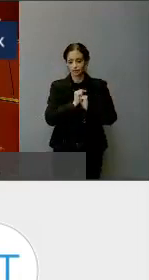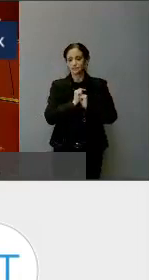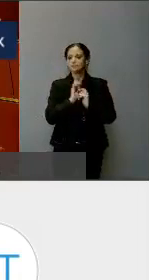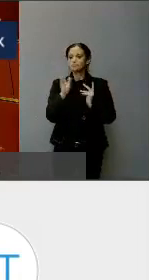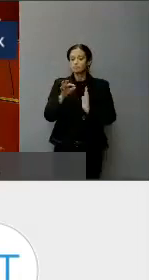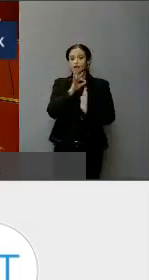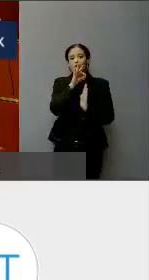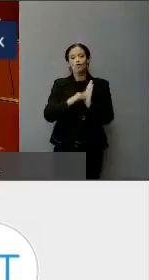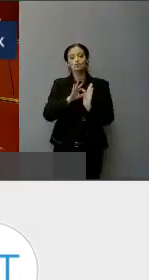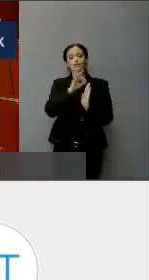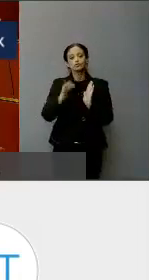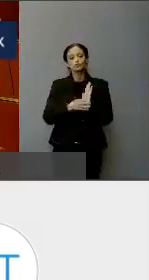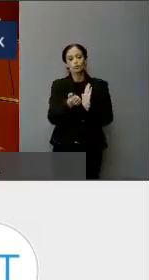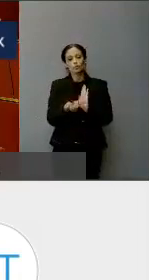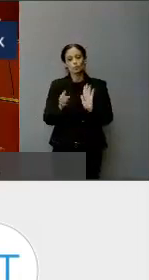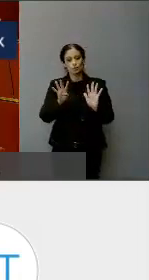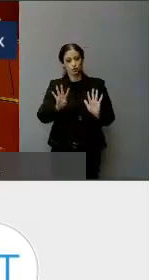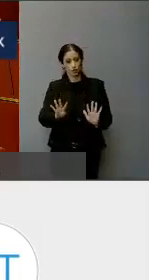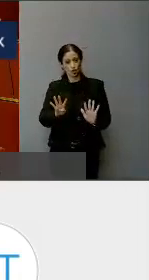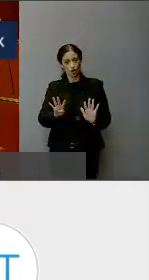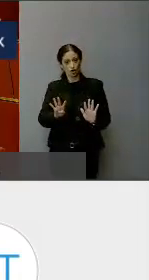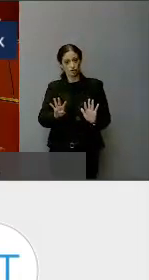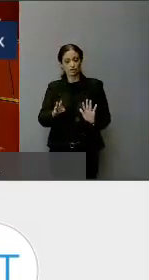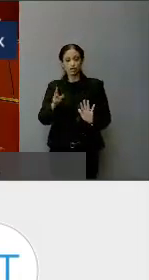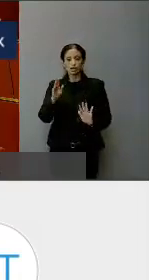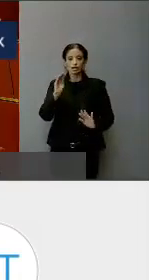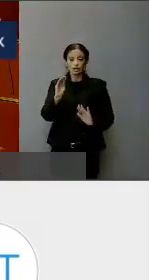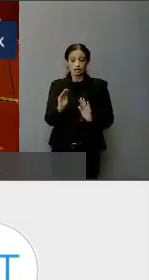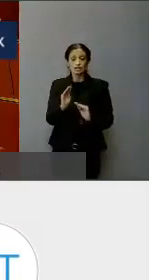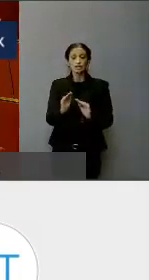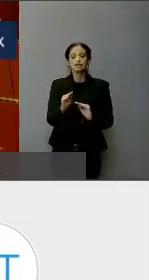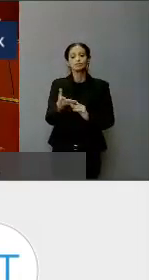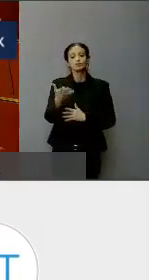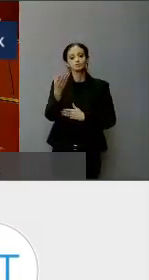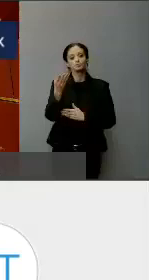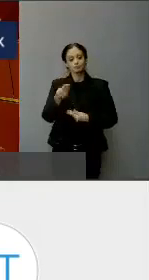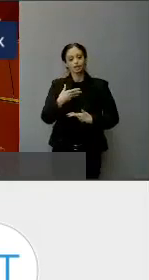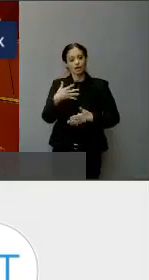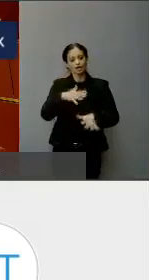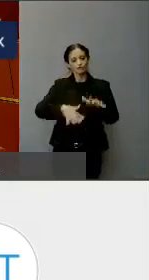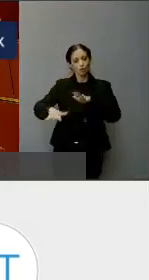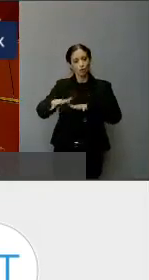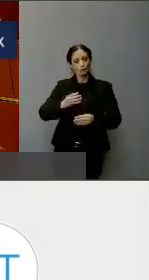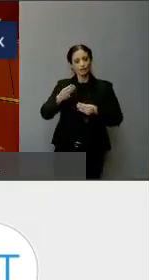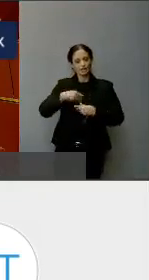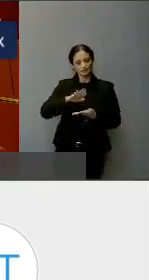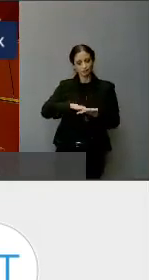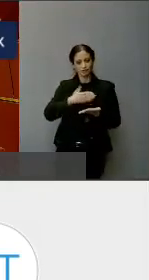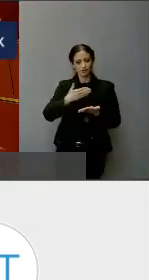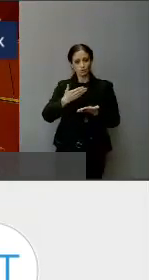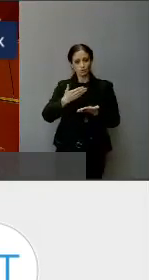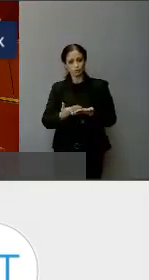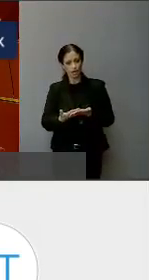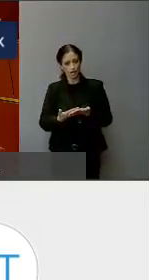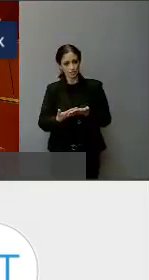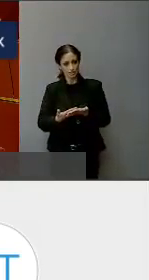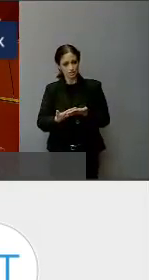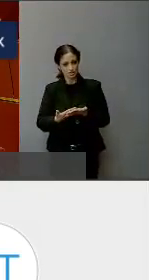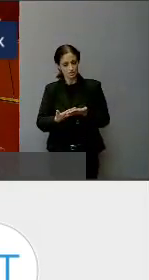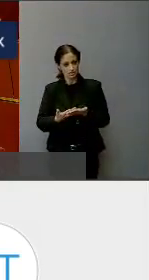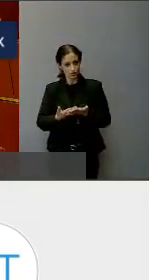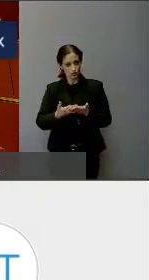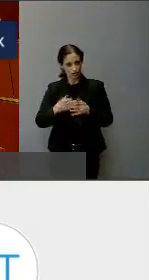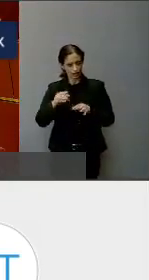del giorno nell'ordine di una numero 9 che di essere informati sulla valutazione ambientale strategica chiediamo che le